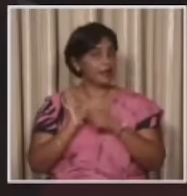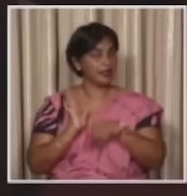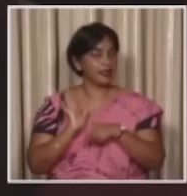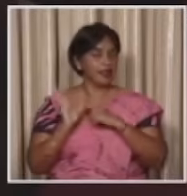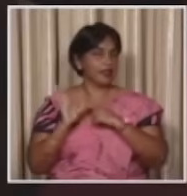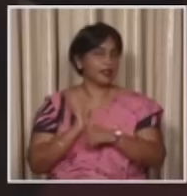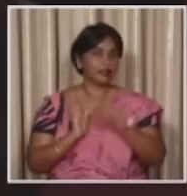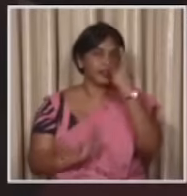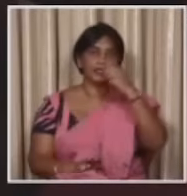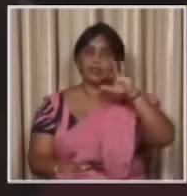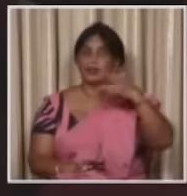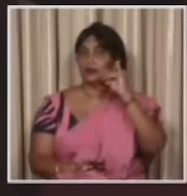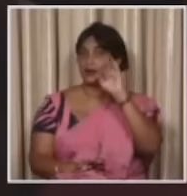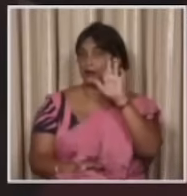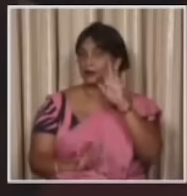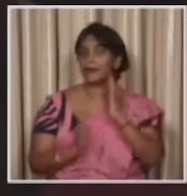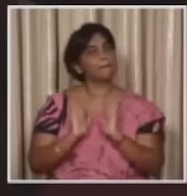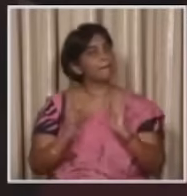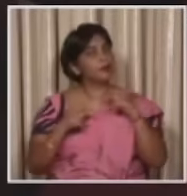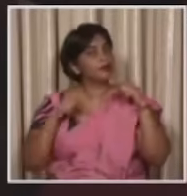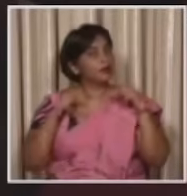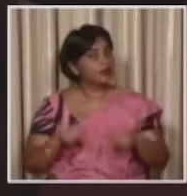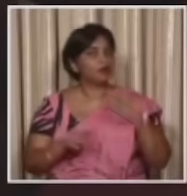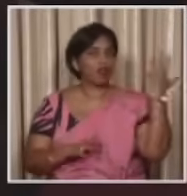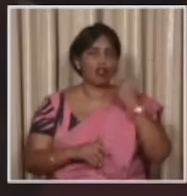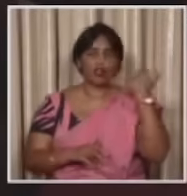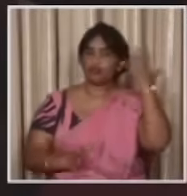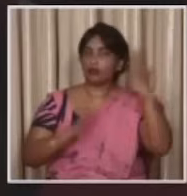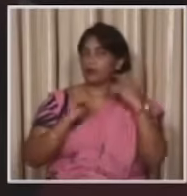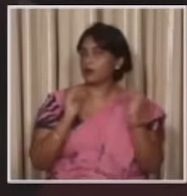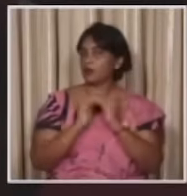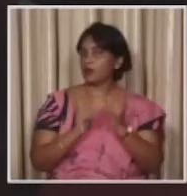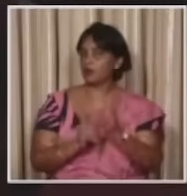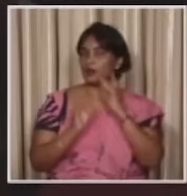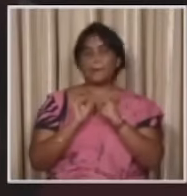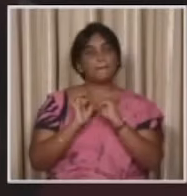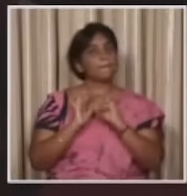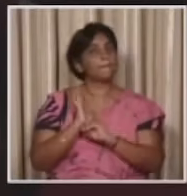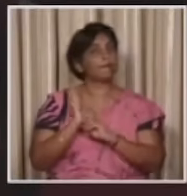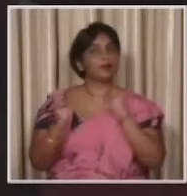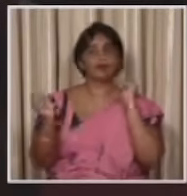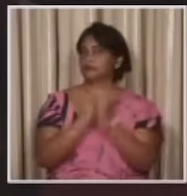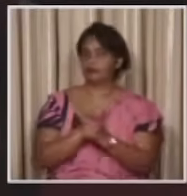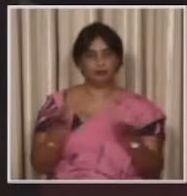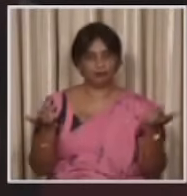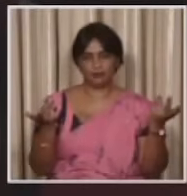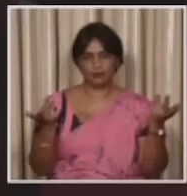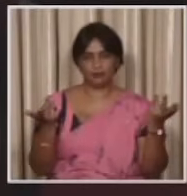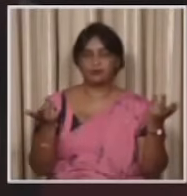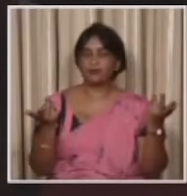1969 ආරම්භ වෙච්ච පනතේ අද අපි නූතන ලෝකෙට ගැලපෙන ආකාරයට මේ පනත සංශෝධනය වෙලා නැහැ ගරු